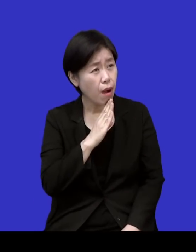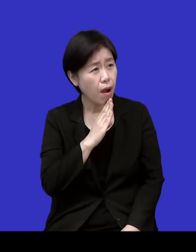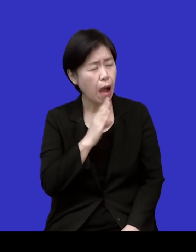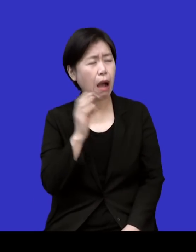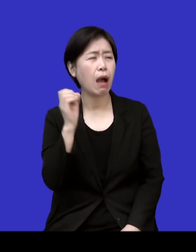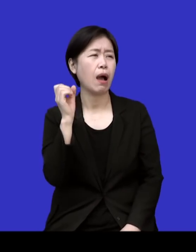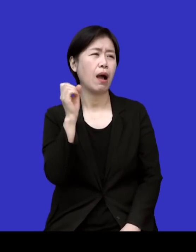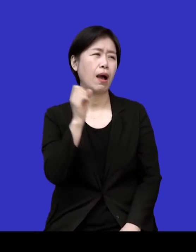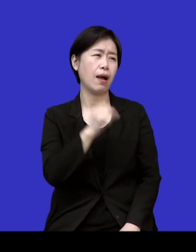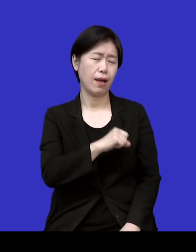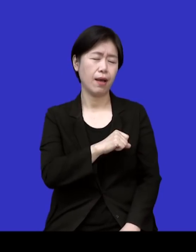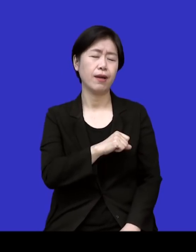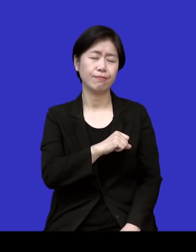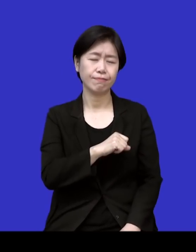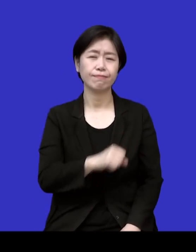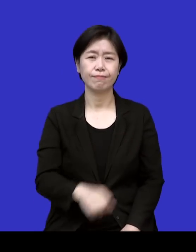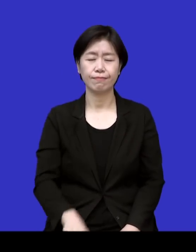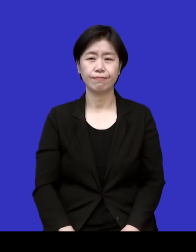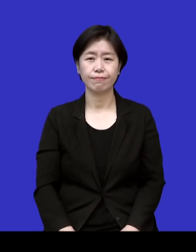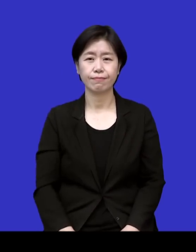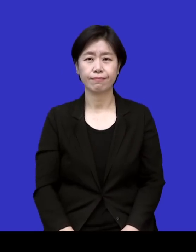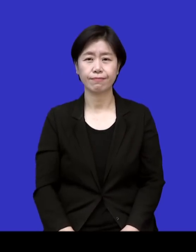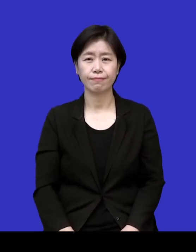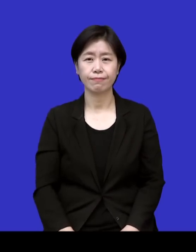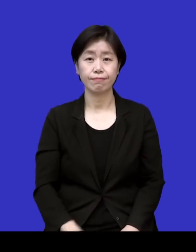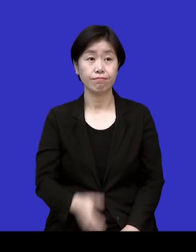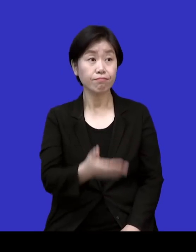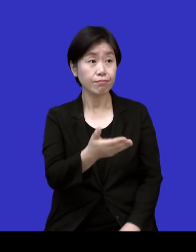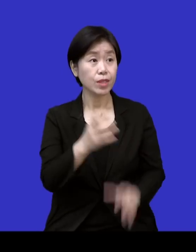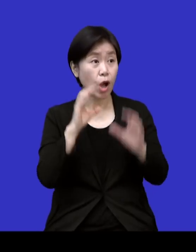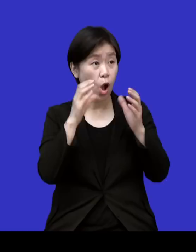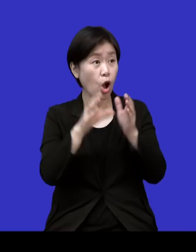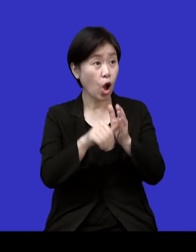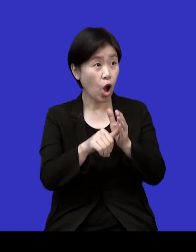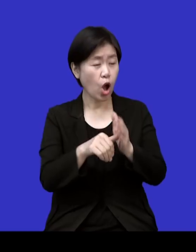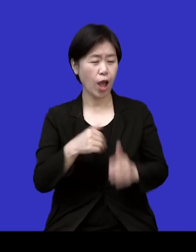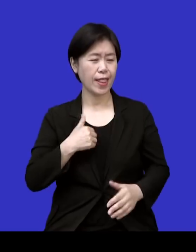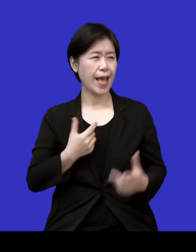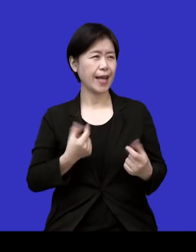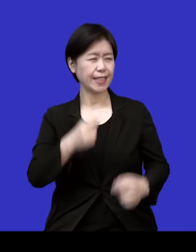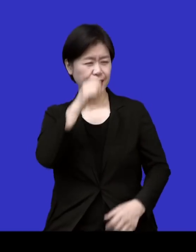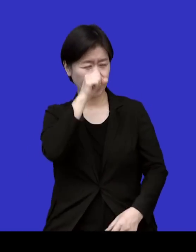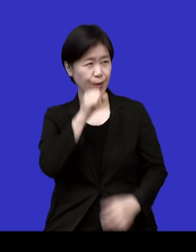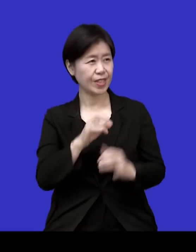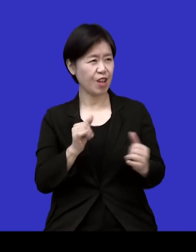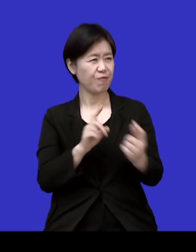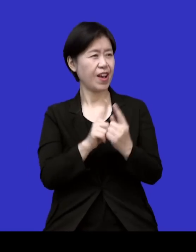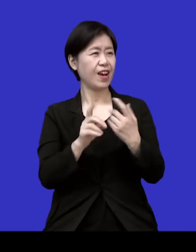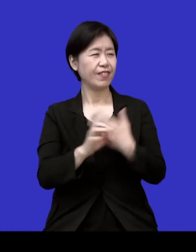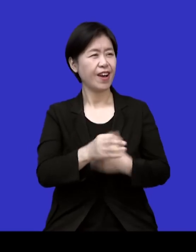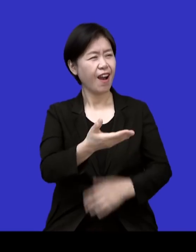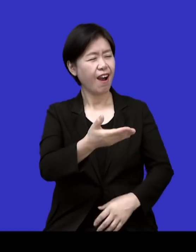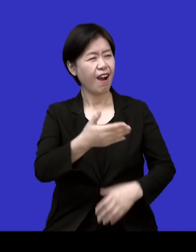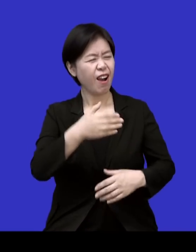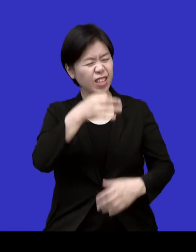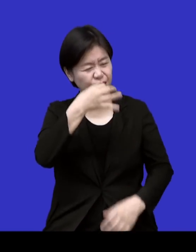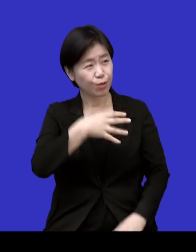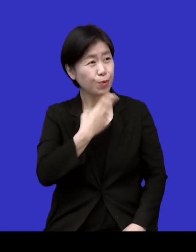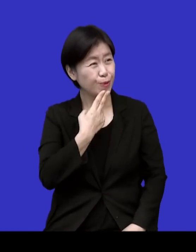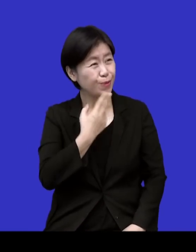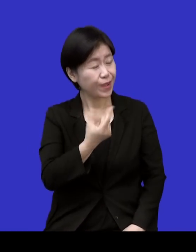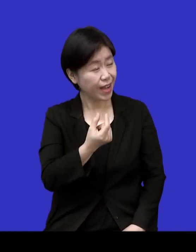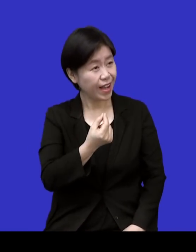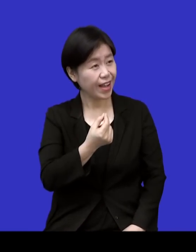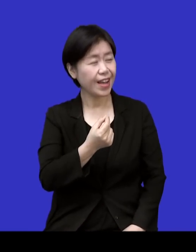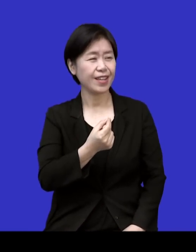거구나. 그렇게 하고, 엄마가 그렇게 어렸을 때 나 같은 친구가 있었으면 네. 엄마가 덜 힘들었을 텐데.